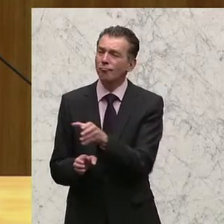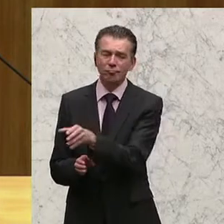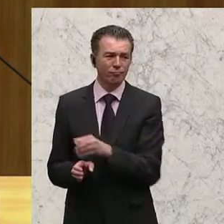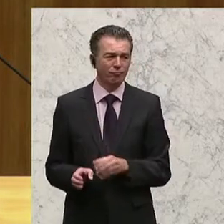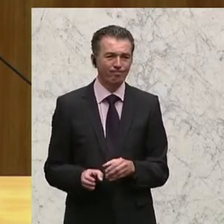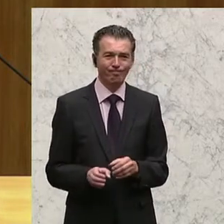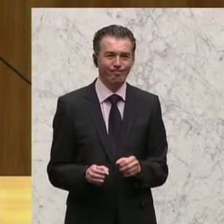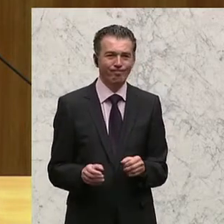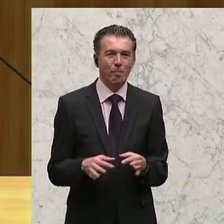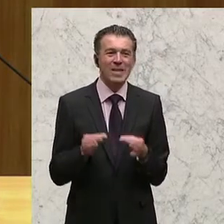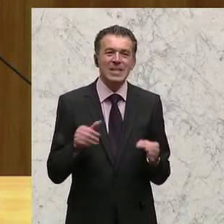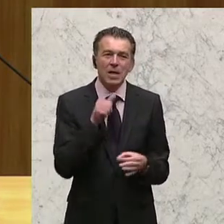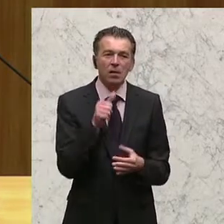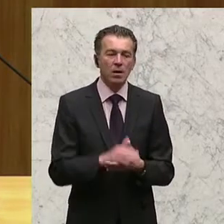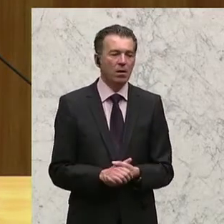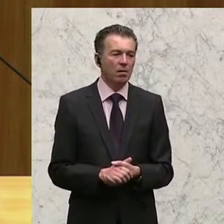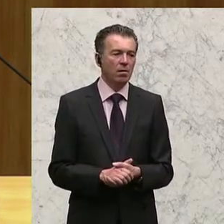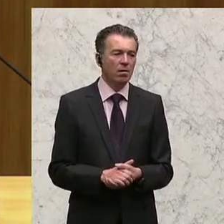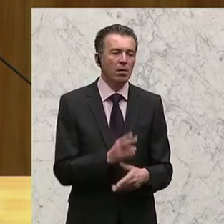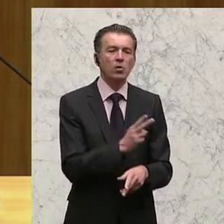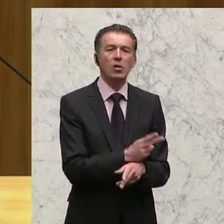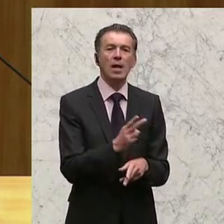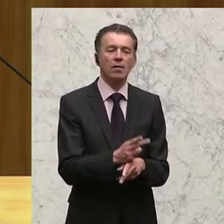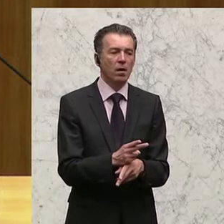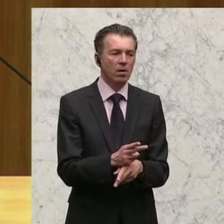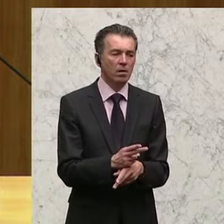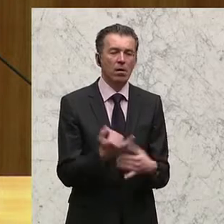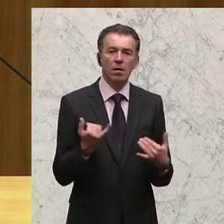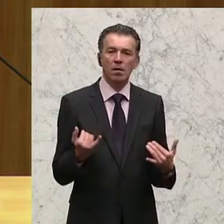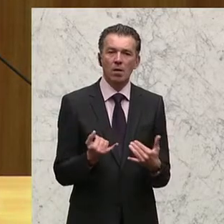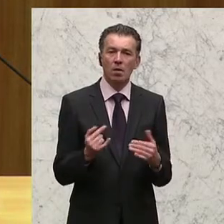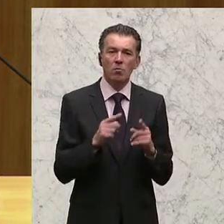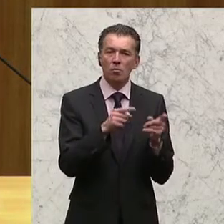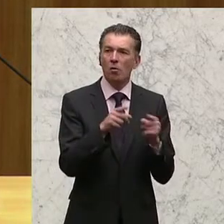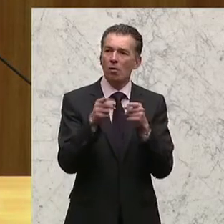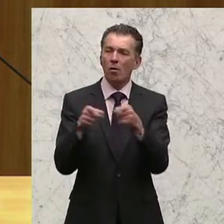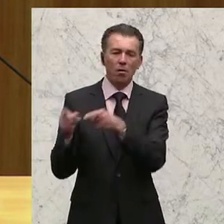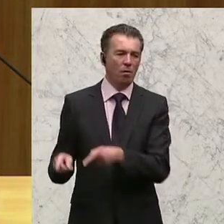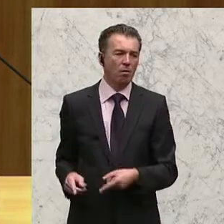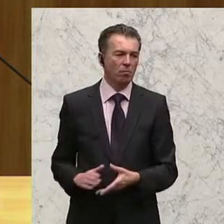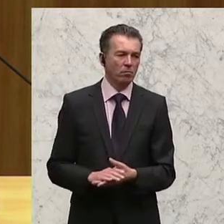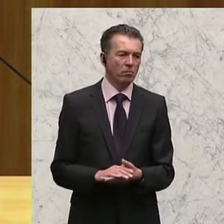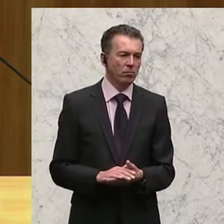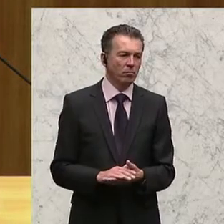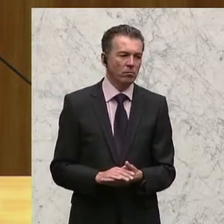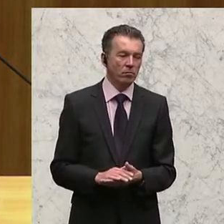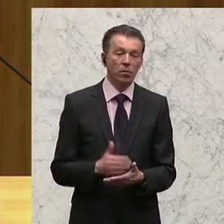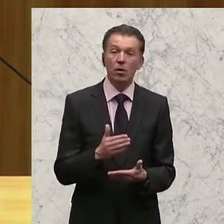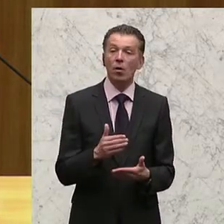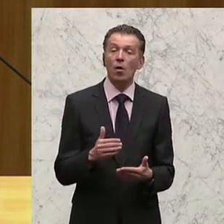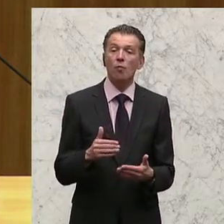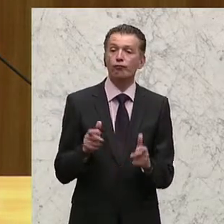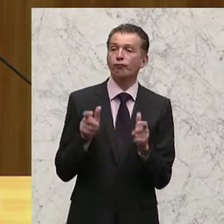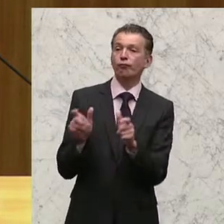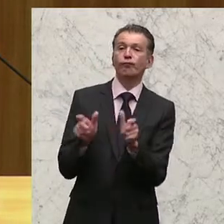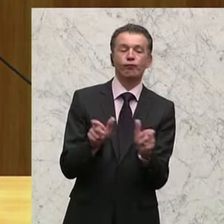wird nicht eintreten. Weil die Staaten, wo sie jetzt hinkommen, werden erstens einmal die Flüchtlinge nicht aufnehmen